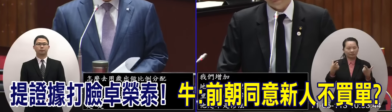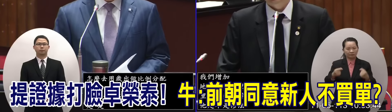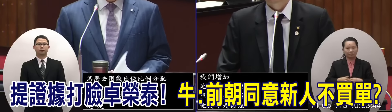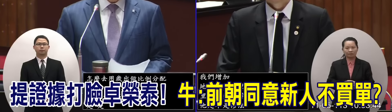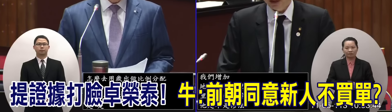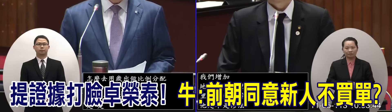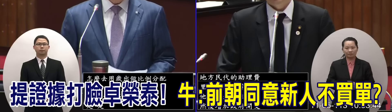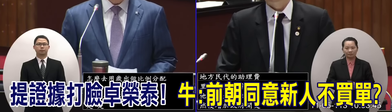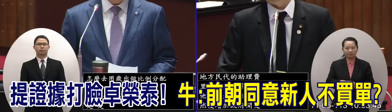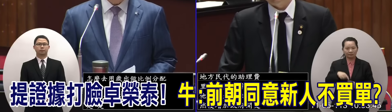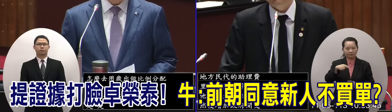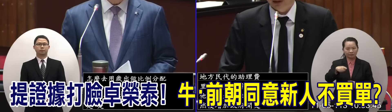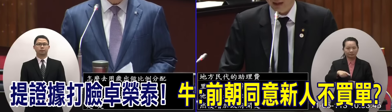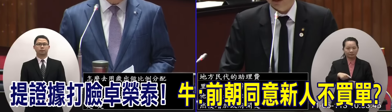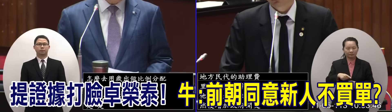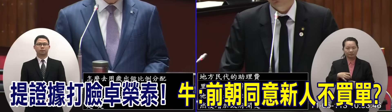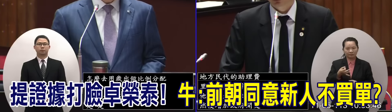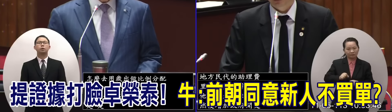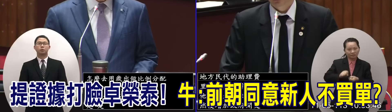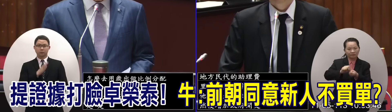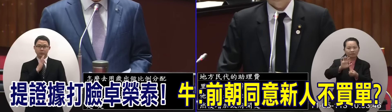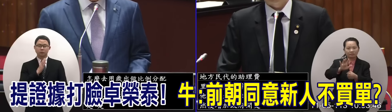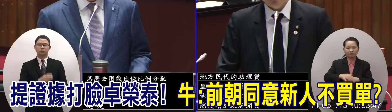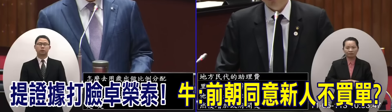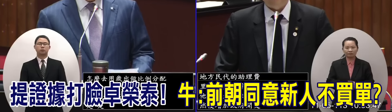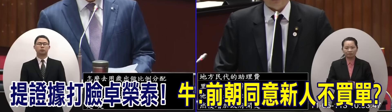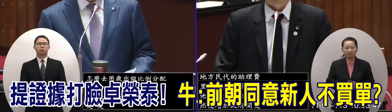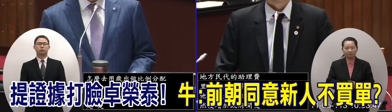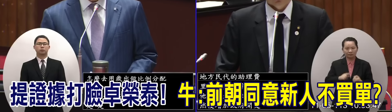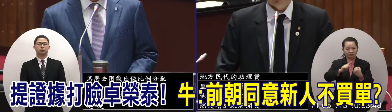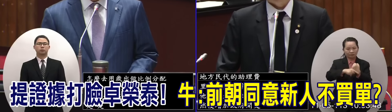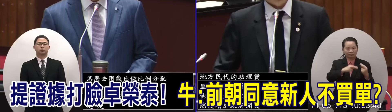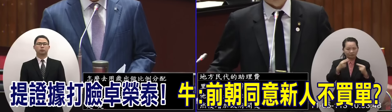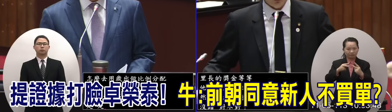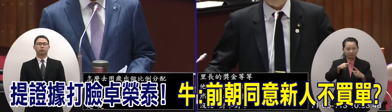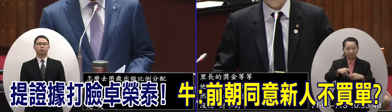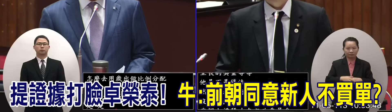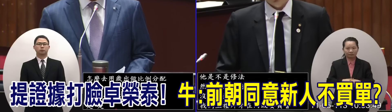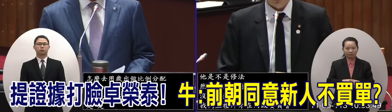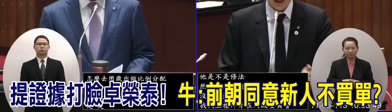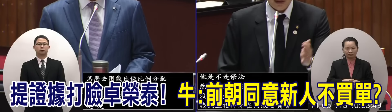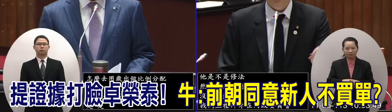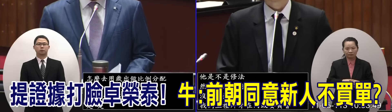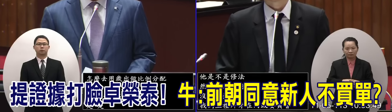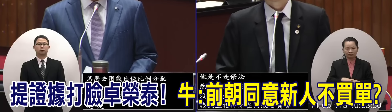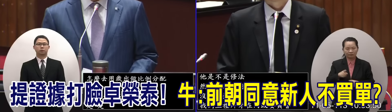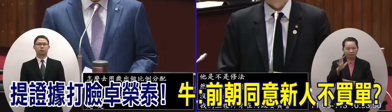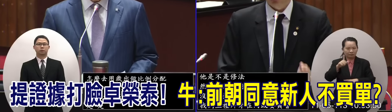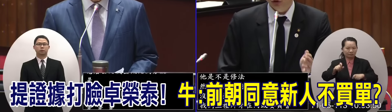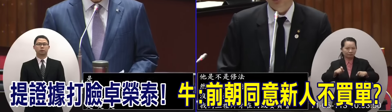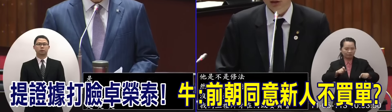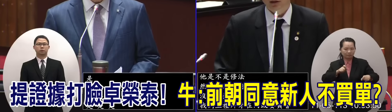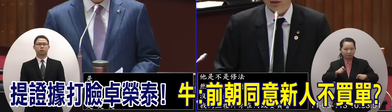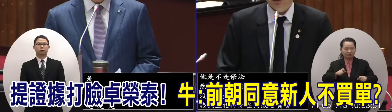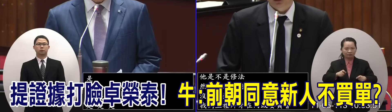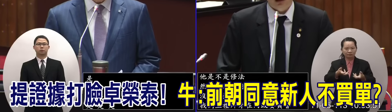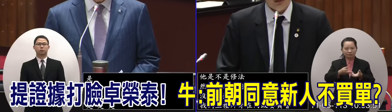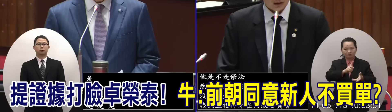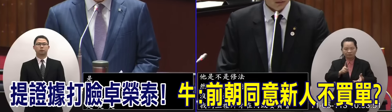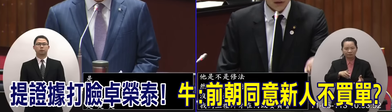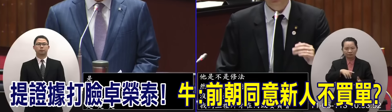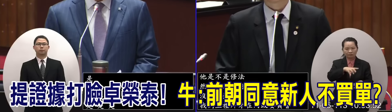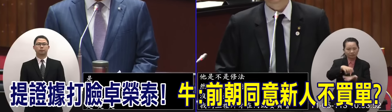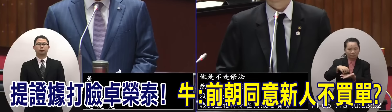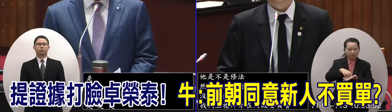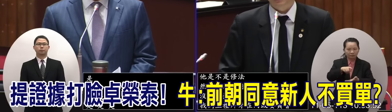其实也增加了政府的开支，对不对？所以修法有这个不可政策的所有的事情的执行呢、哦，这